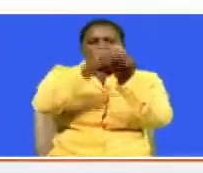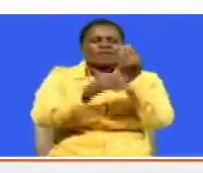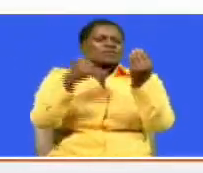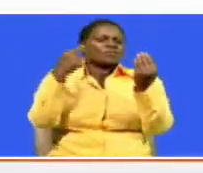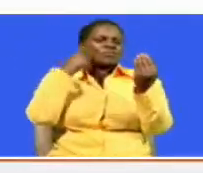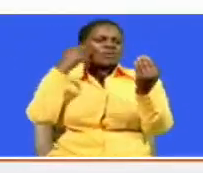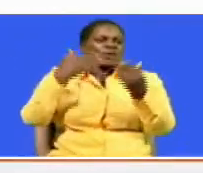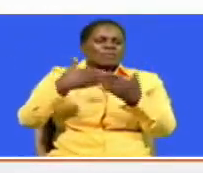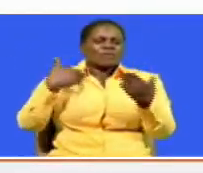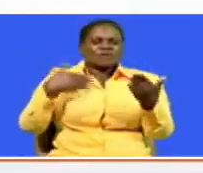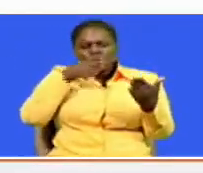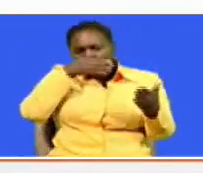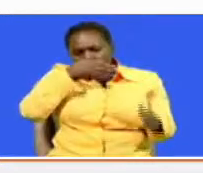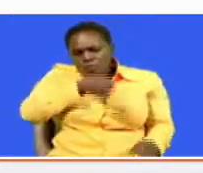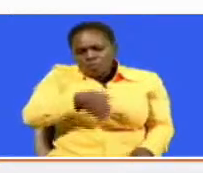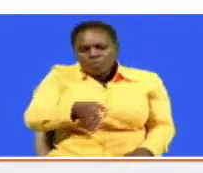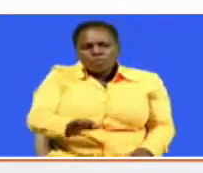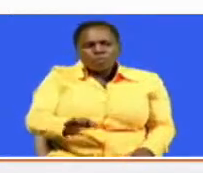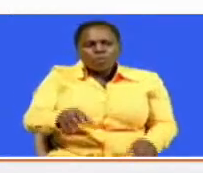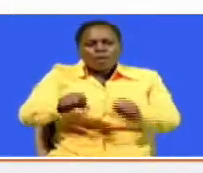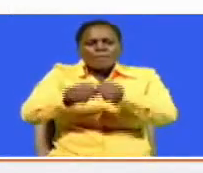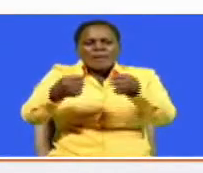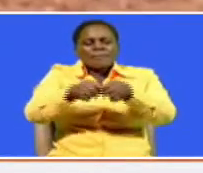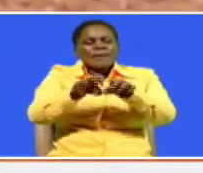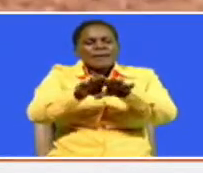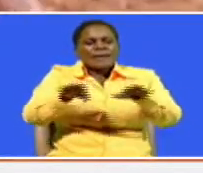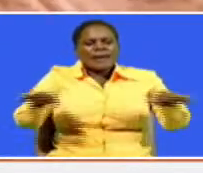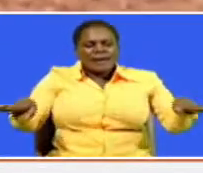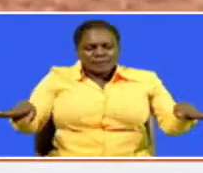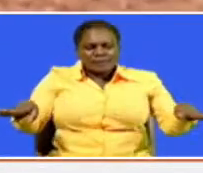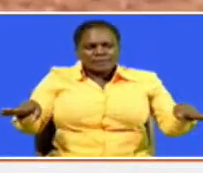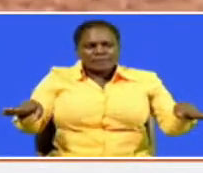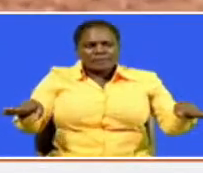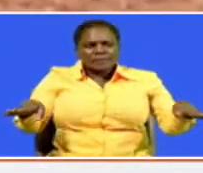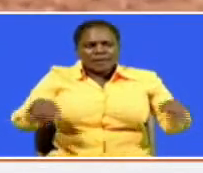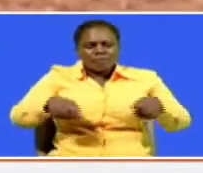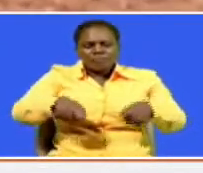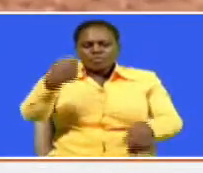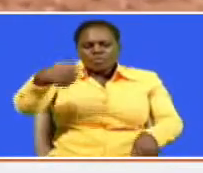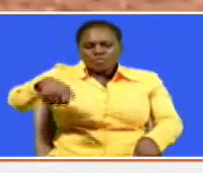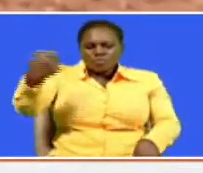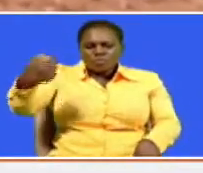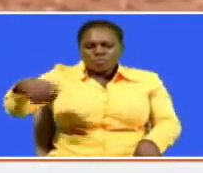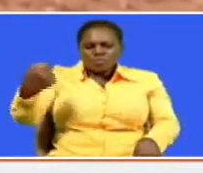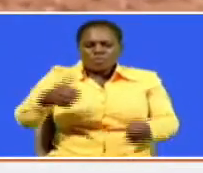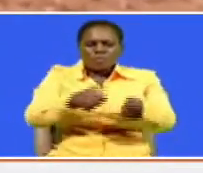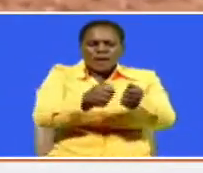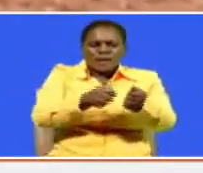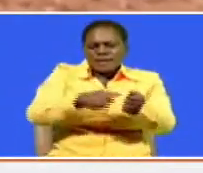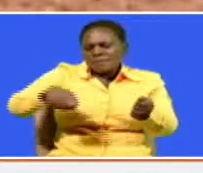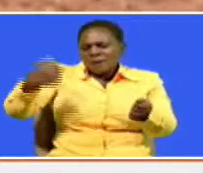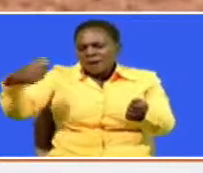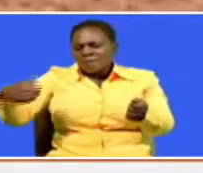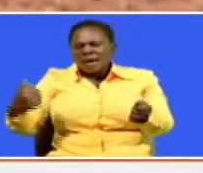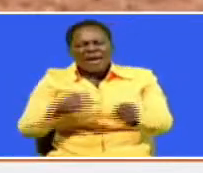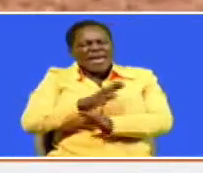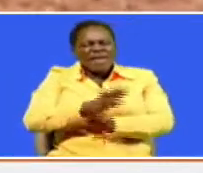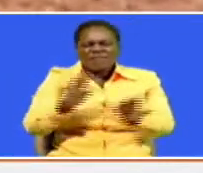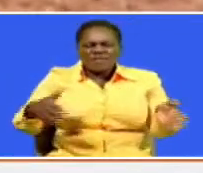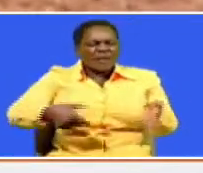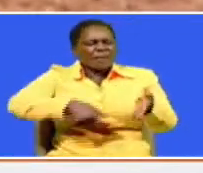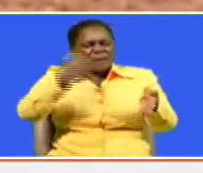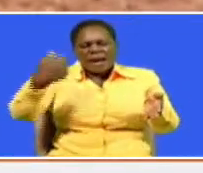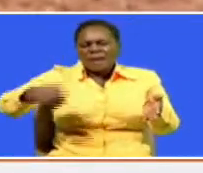ilikuwa ndovu akija anaza zunguka shamba lote vile anataka akoboe mahindi, kama ni pojo ngoe, kama ni mkunde ngoe, kila mmea